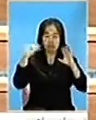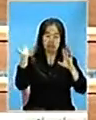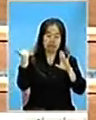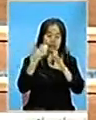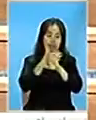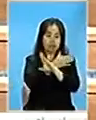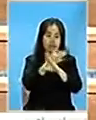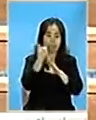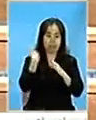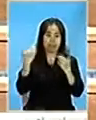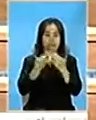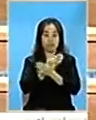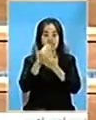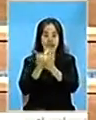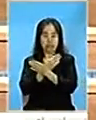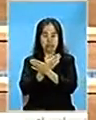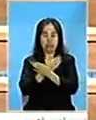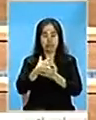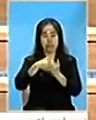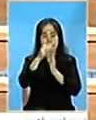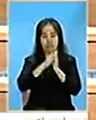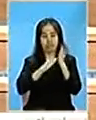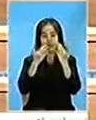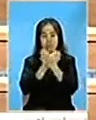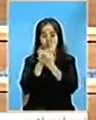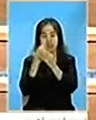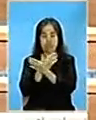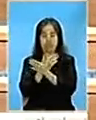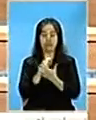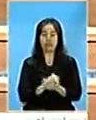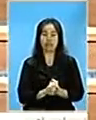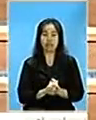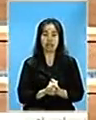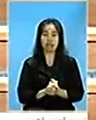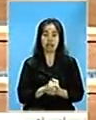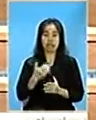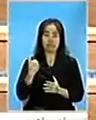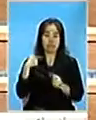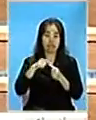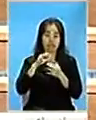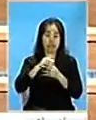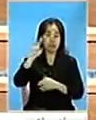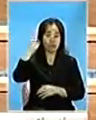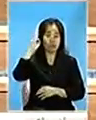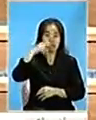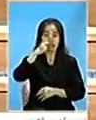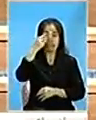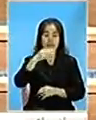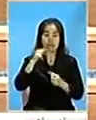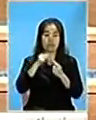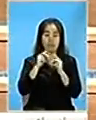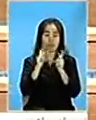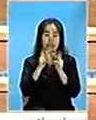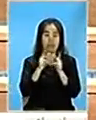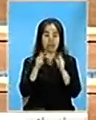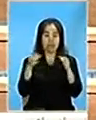ก็เปลี่ยนสีไปอีกยุคหนึ่งแม้กระทั่งการให้สัจจะในกรรมาธิการงบประมาณสภ